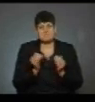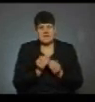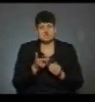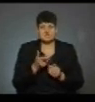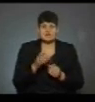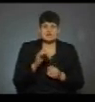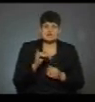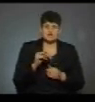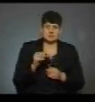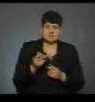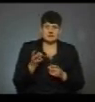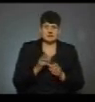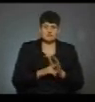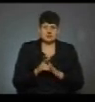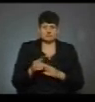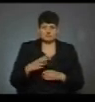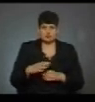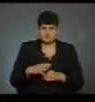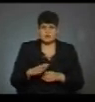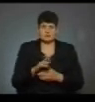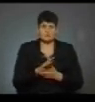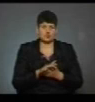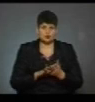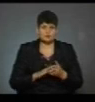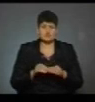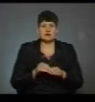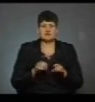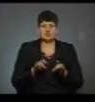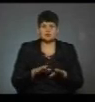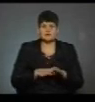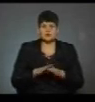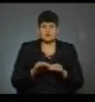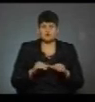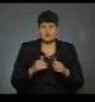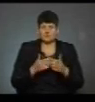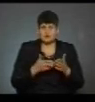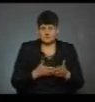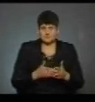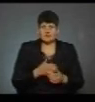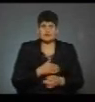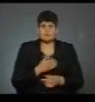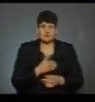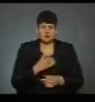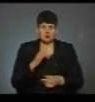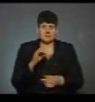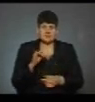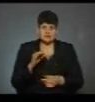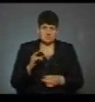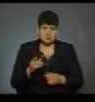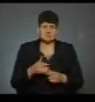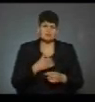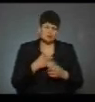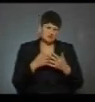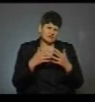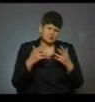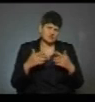в січні, треба спочатку дочекатися продовження рішення виконавчого комітету Тернопільської міської ради, температури та